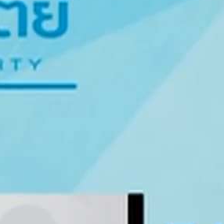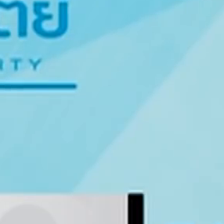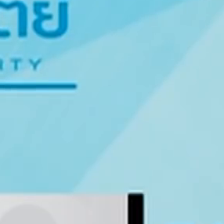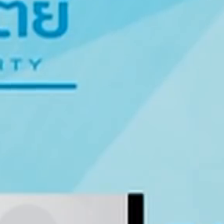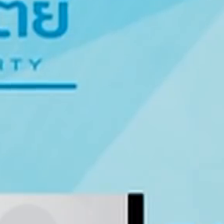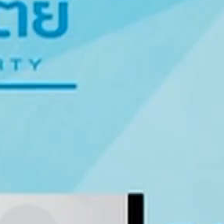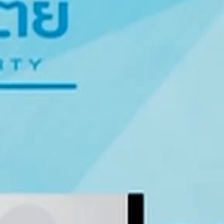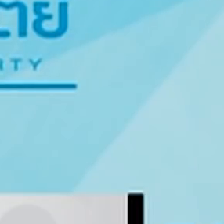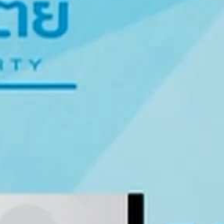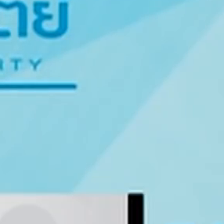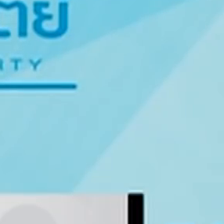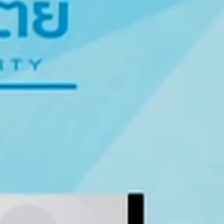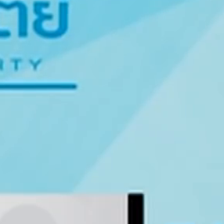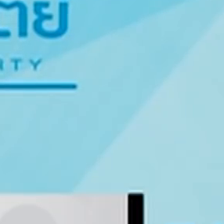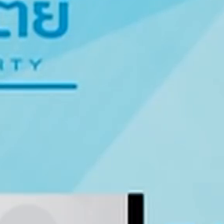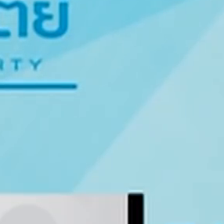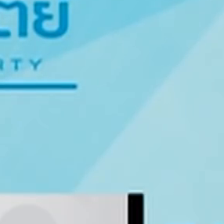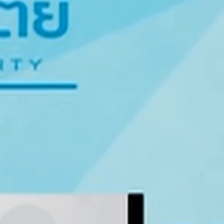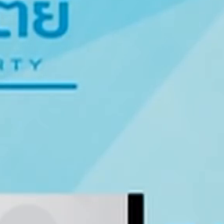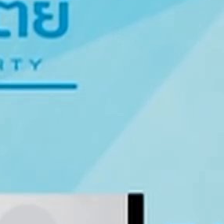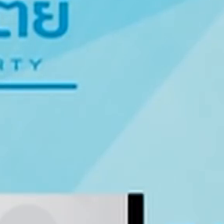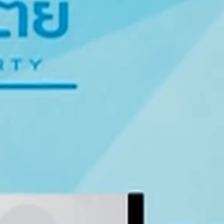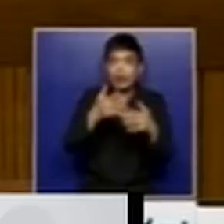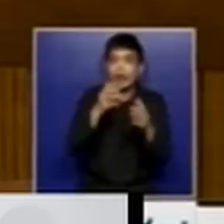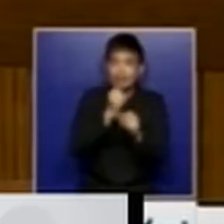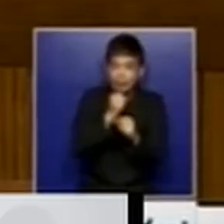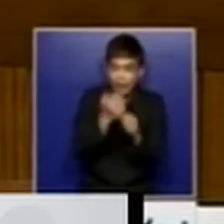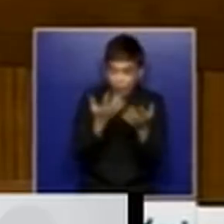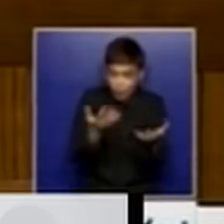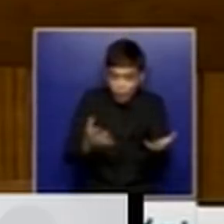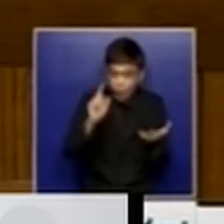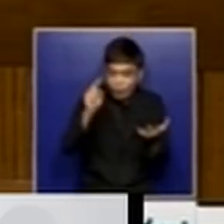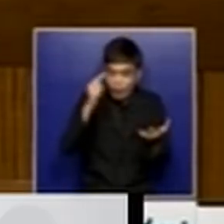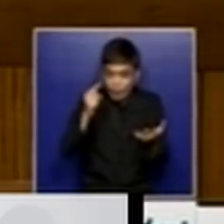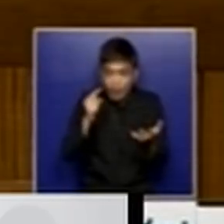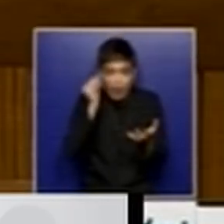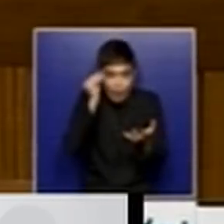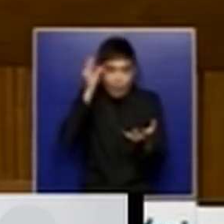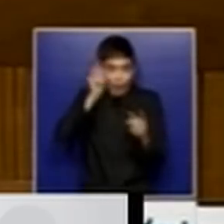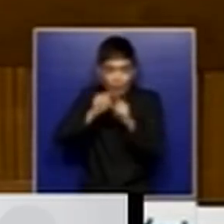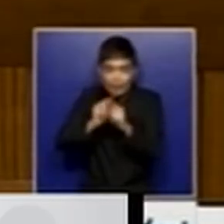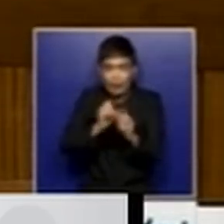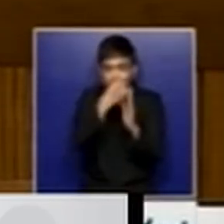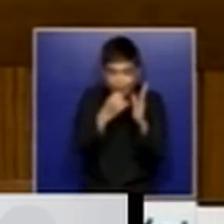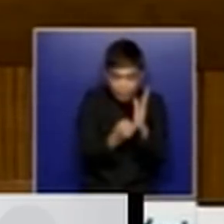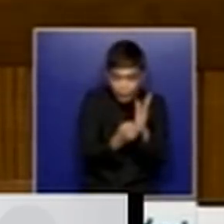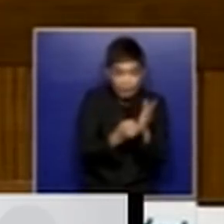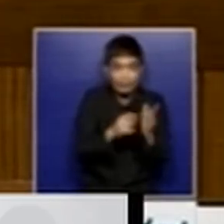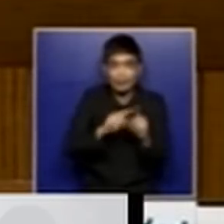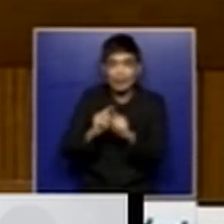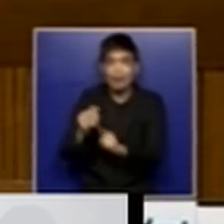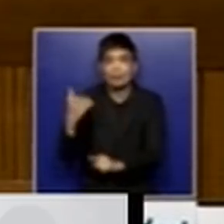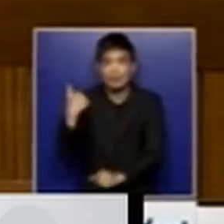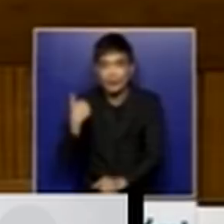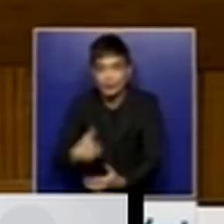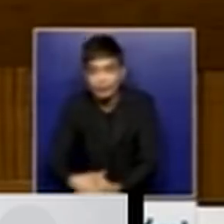มาเล่นเพื่อปั่นกระแสยืนยันว่าใน1ปีครึ่งนี้ไม่ลาออกไม่ยุบสภาโดนไล่ให้โดนไล่ไปต่อไปเรื่อยๆ